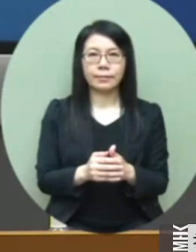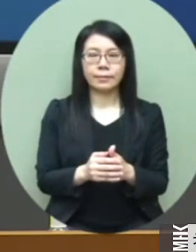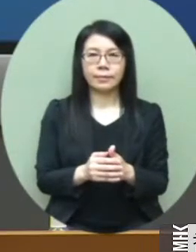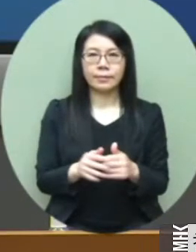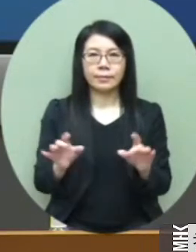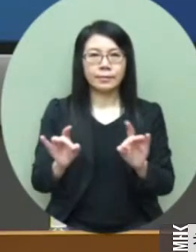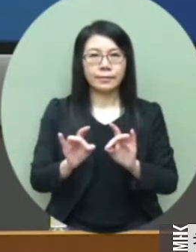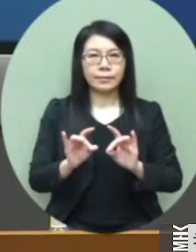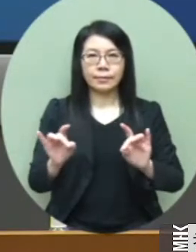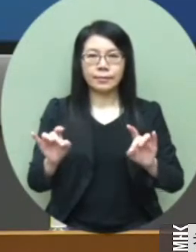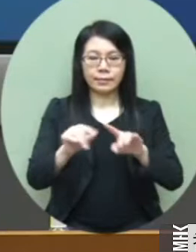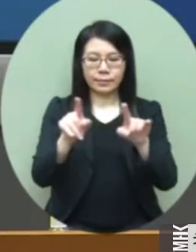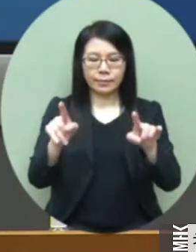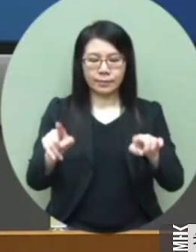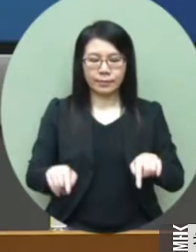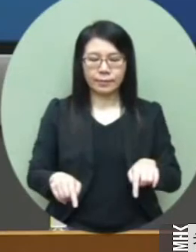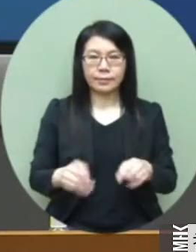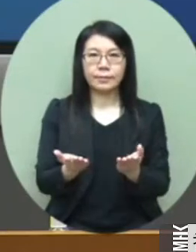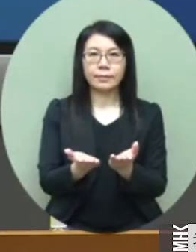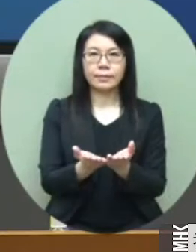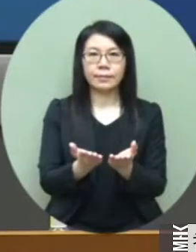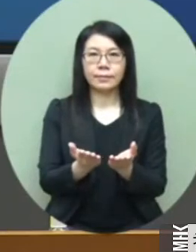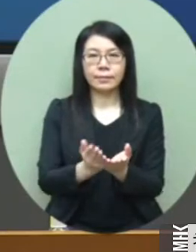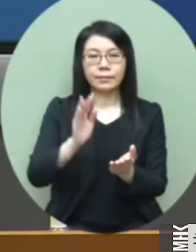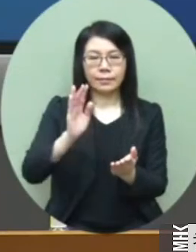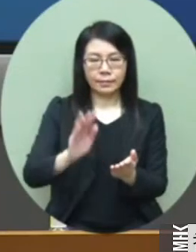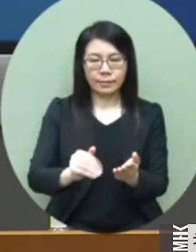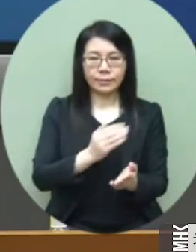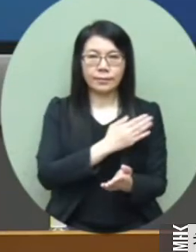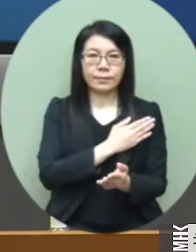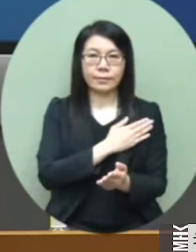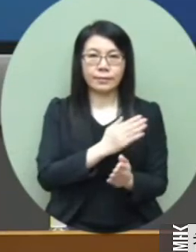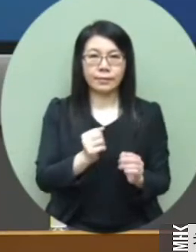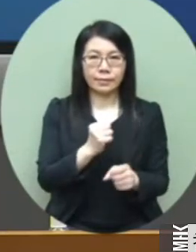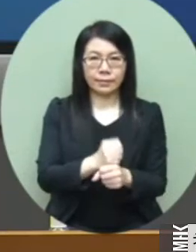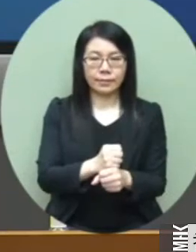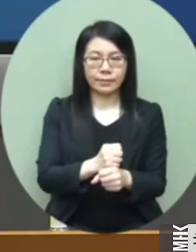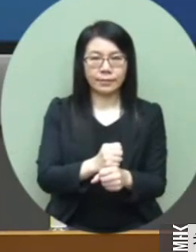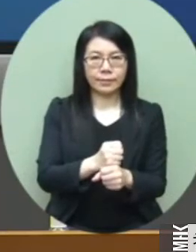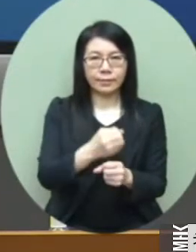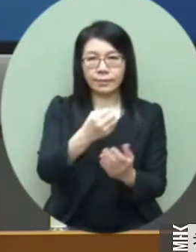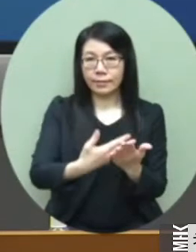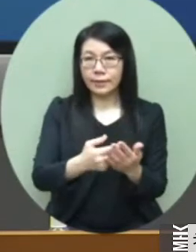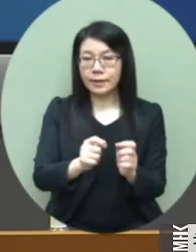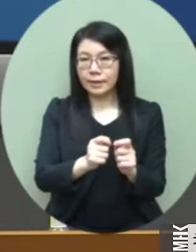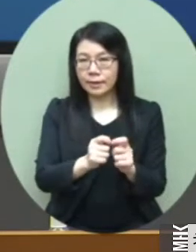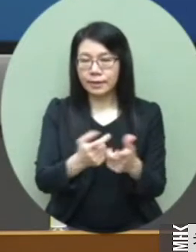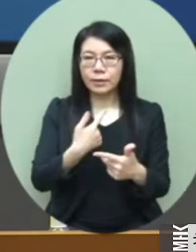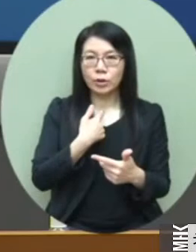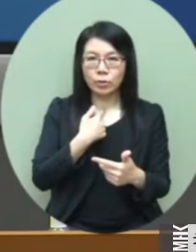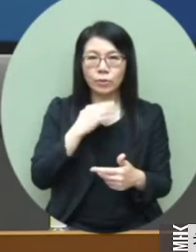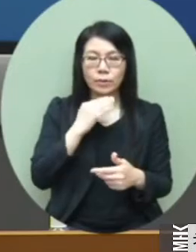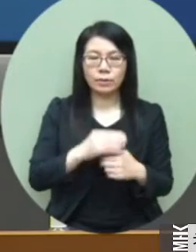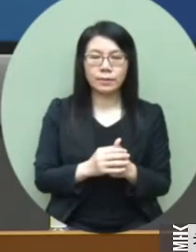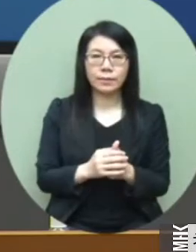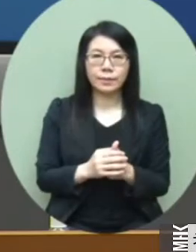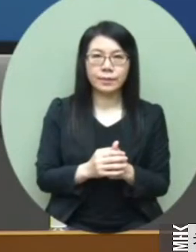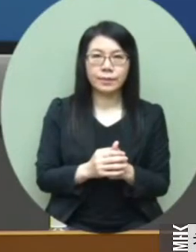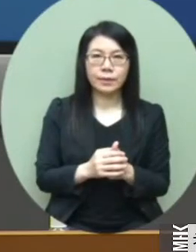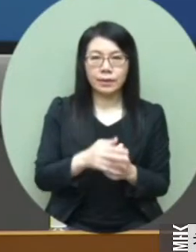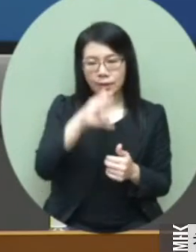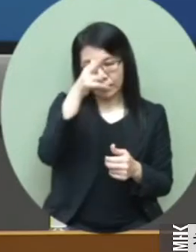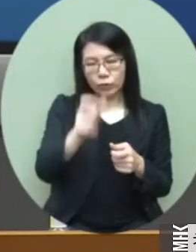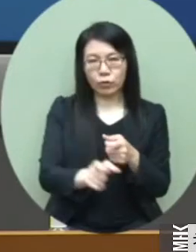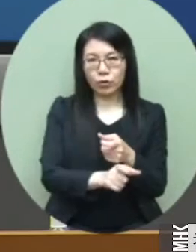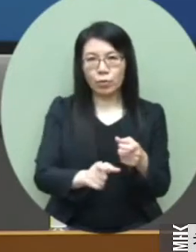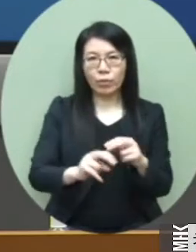本嘅一啲嘅證明咧，其實咧都可以處理到嘅。當然詳細嘅情況咧就會商務及經